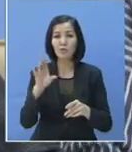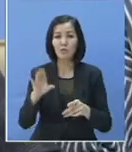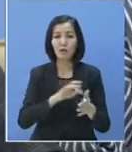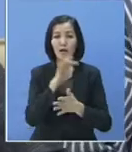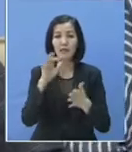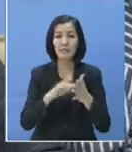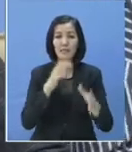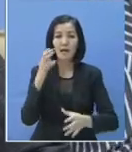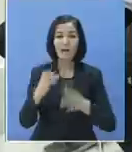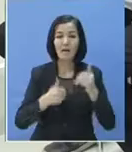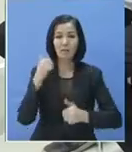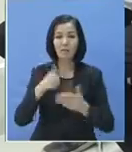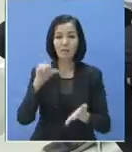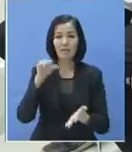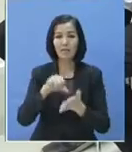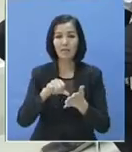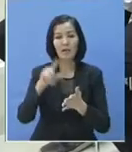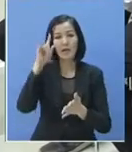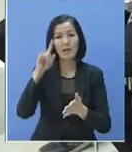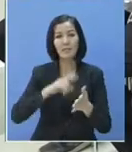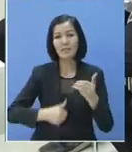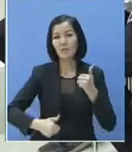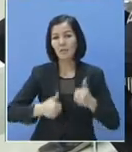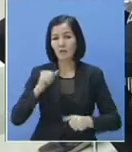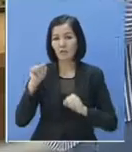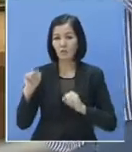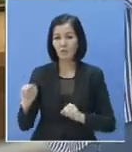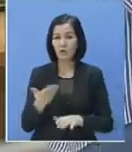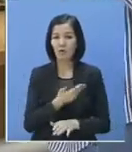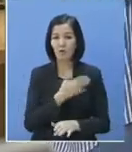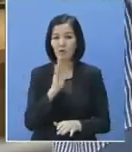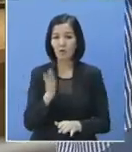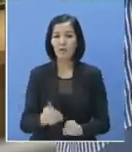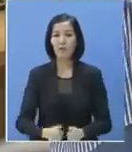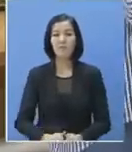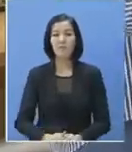өтетін әлем чемпионатына қатысып, ел намысын абыроймен қорғау.